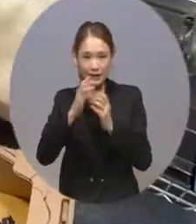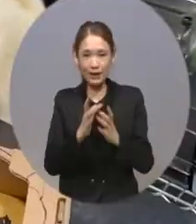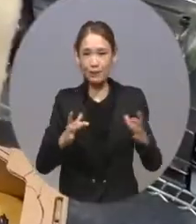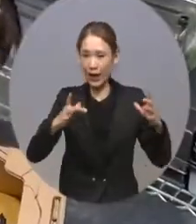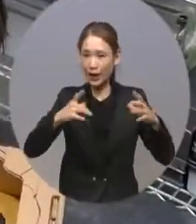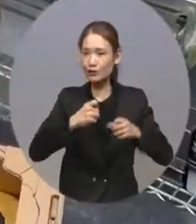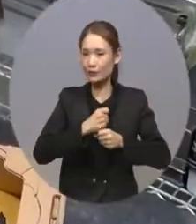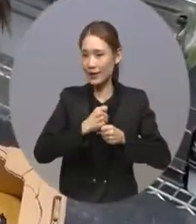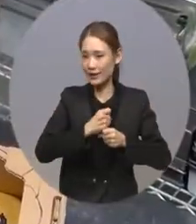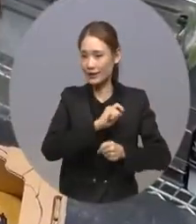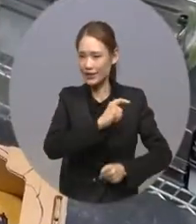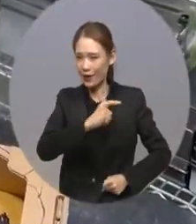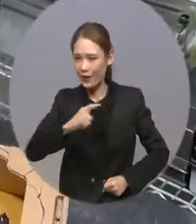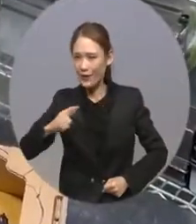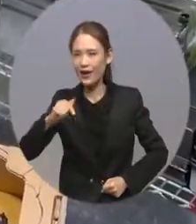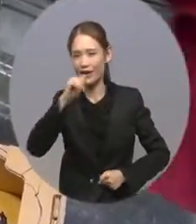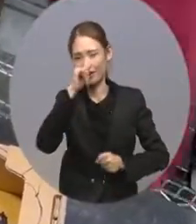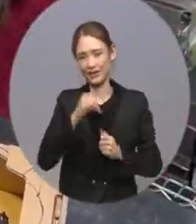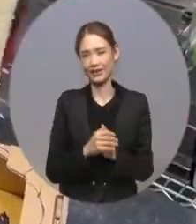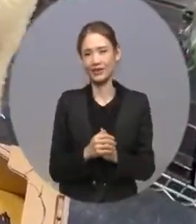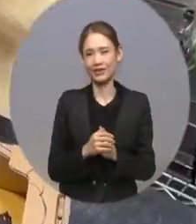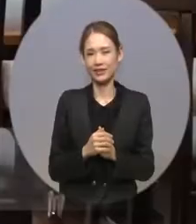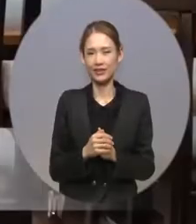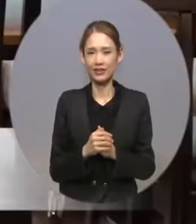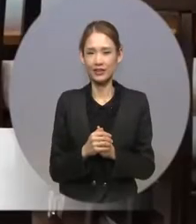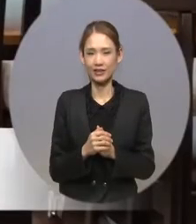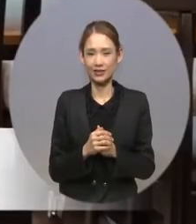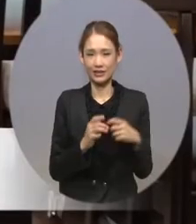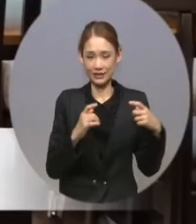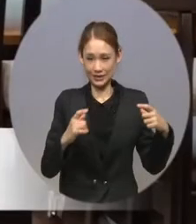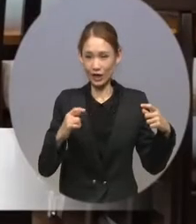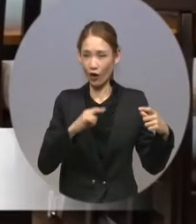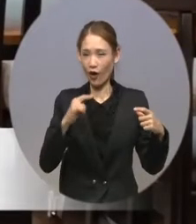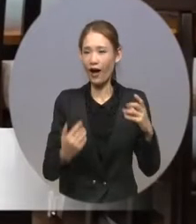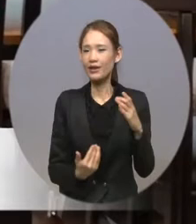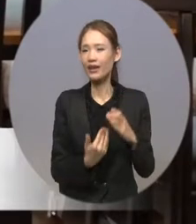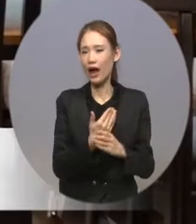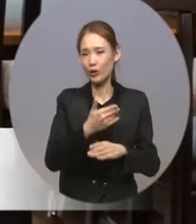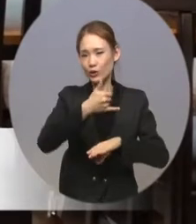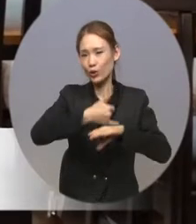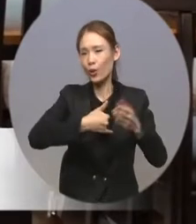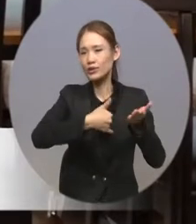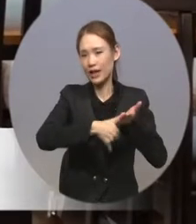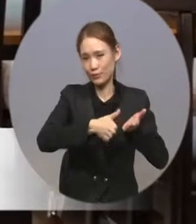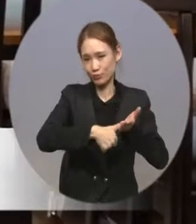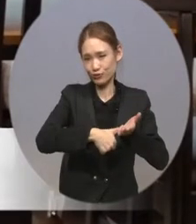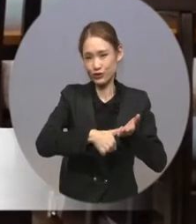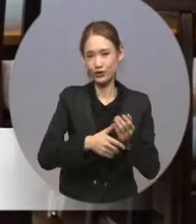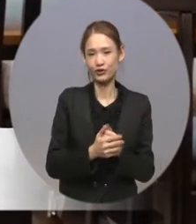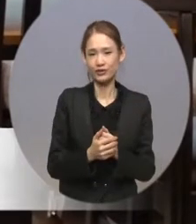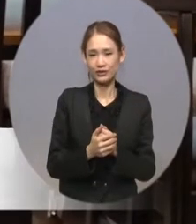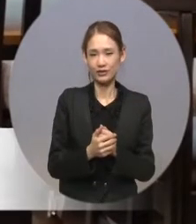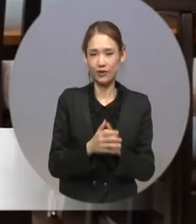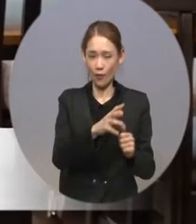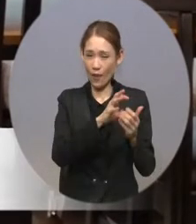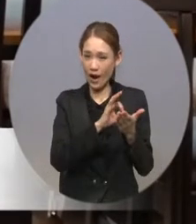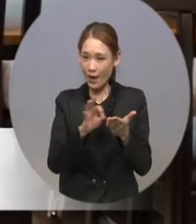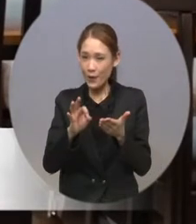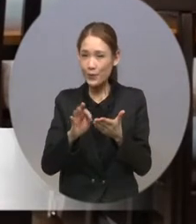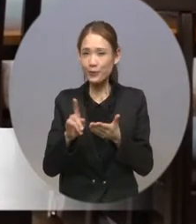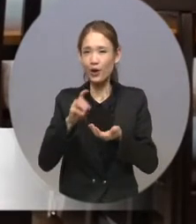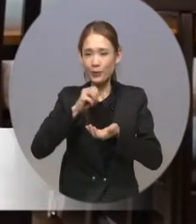등의 활동이 진행되었습니다. 지역에서 나오는 어떤 농수산물을